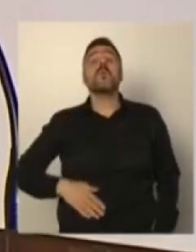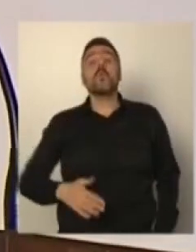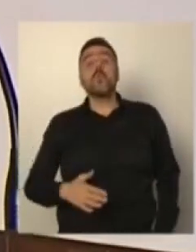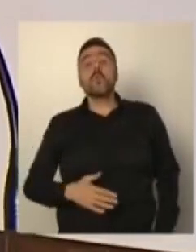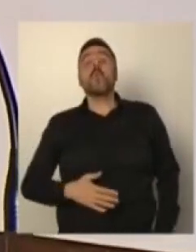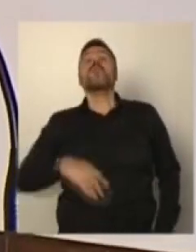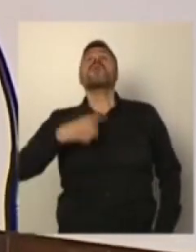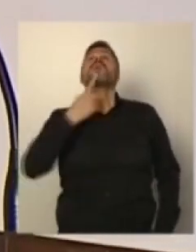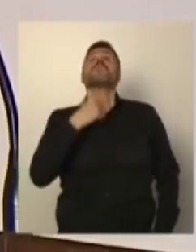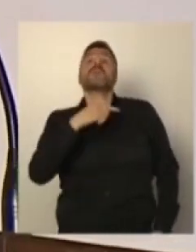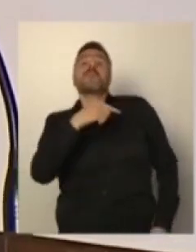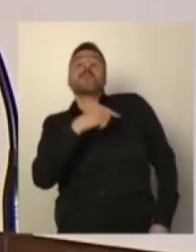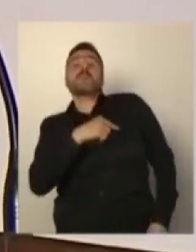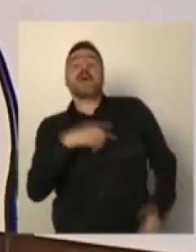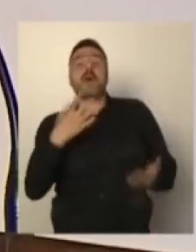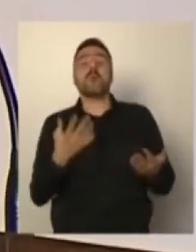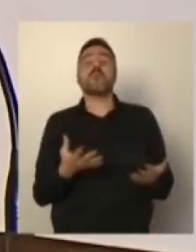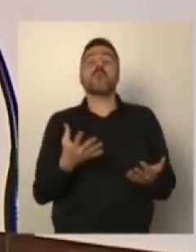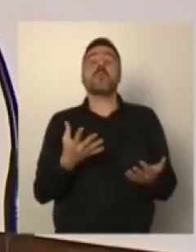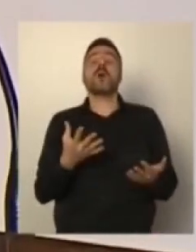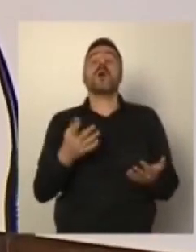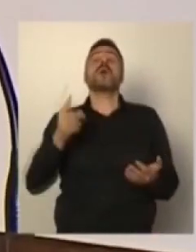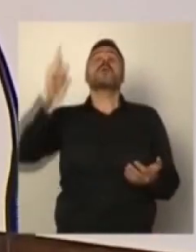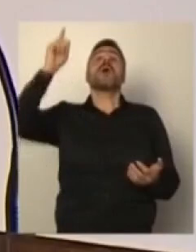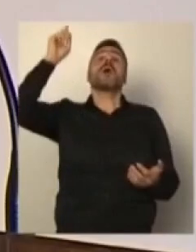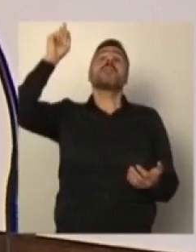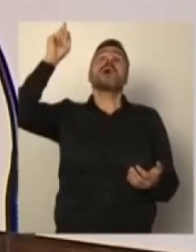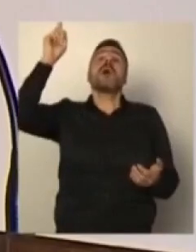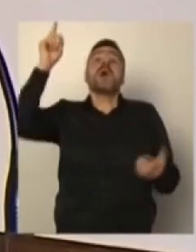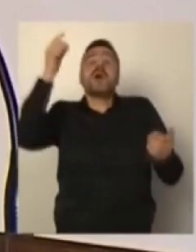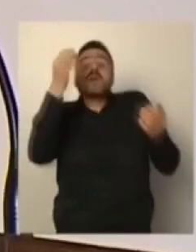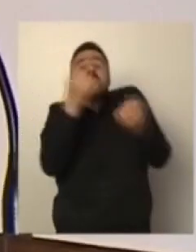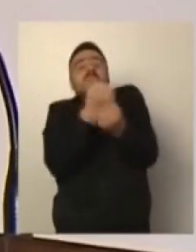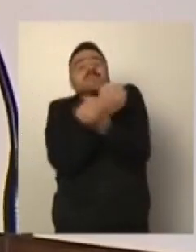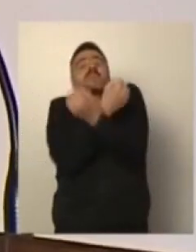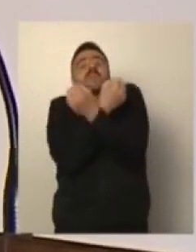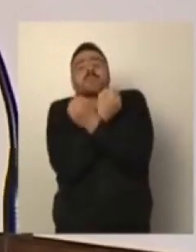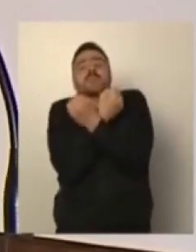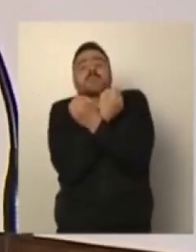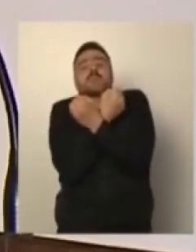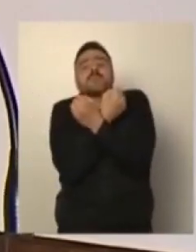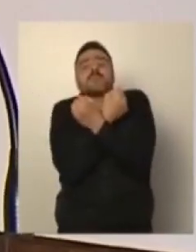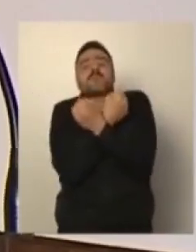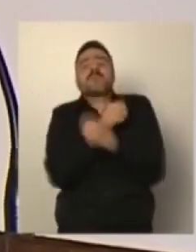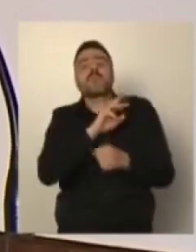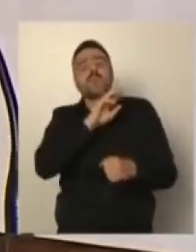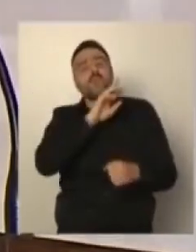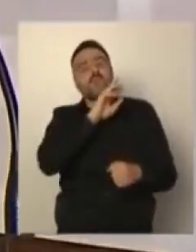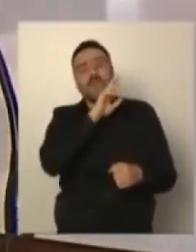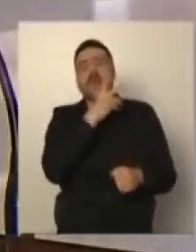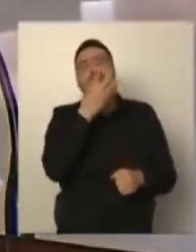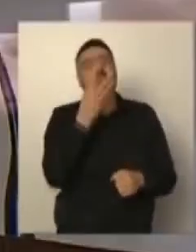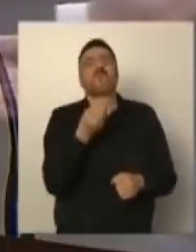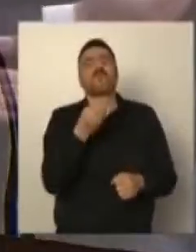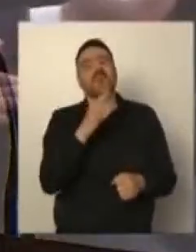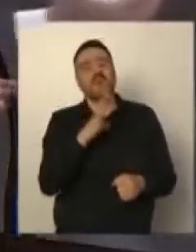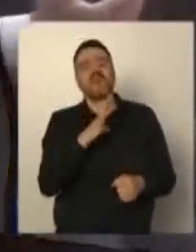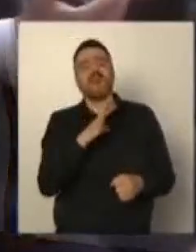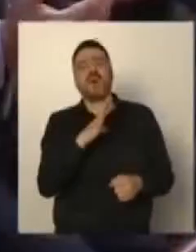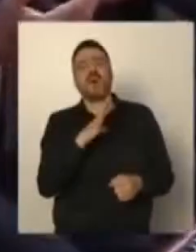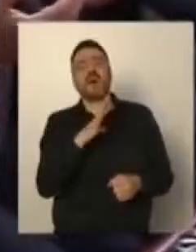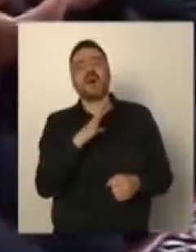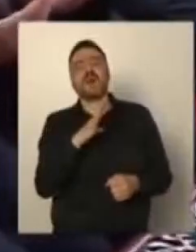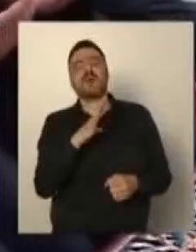nefisten ve kabul olunmayan duadan sana sığınırız. Günahkar dillerimiz,